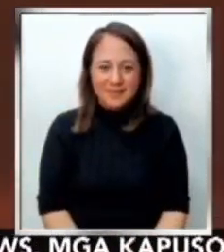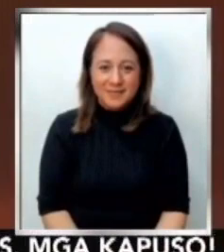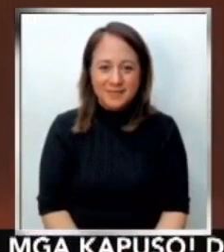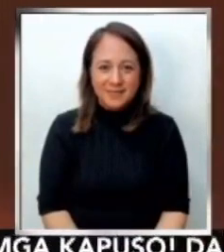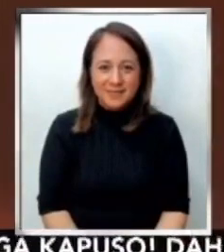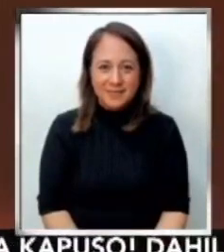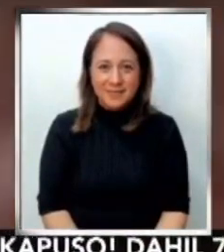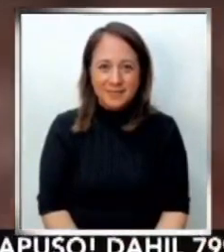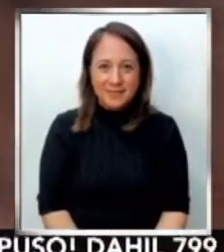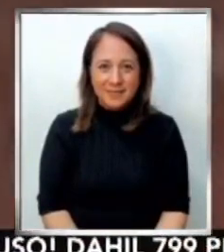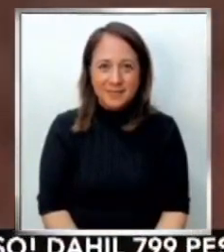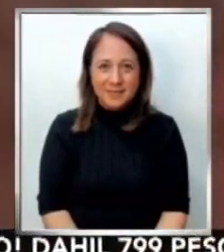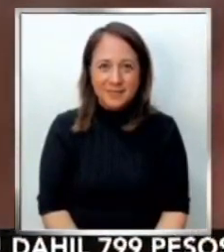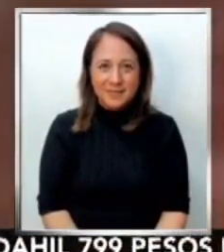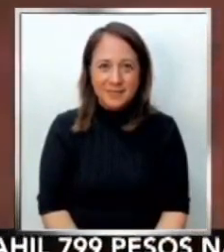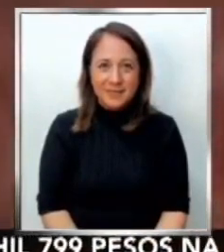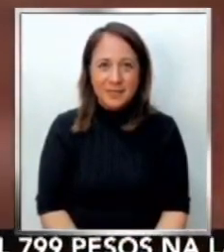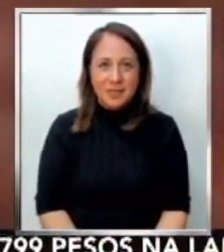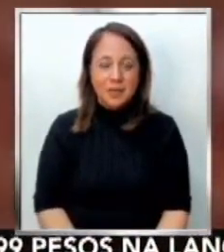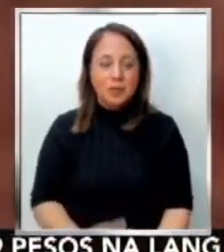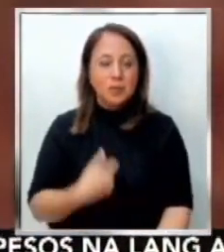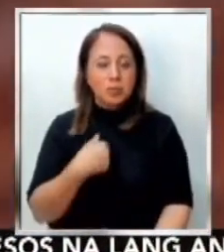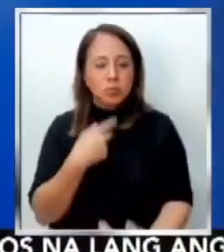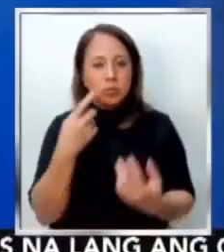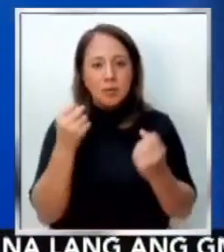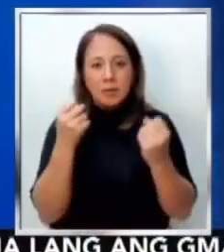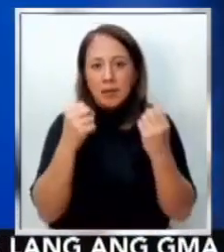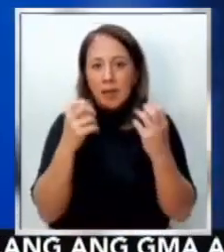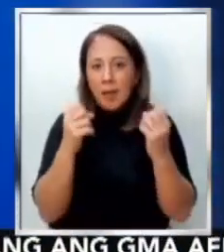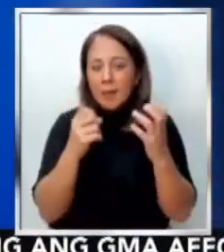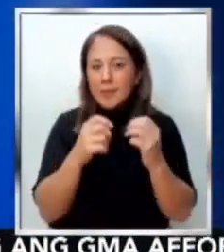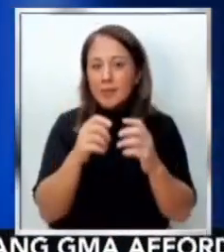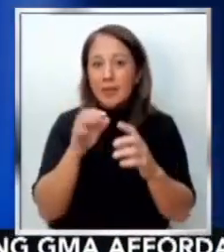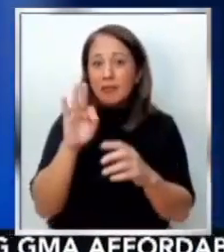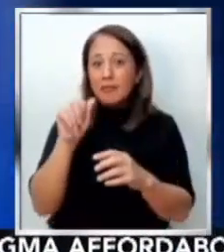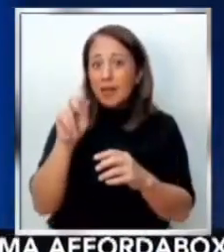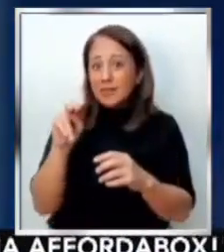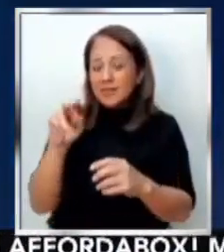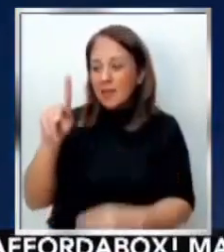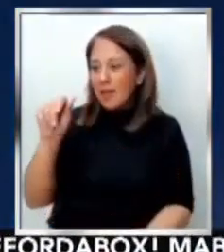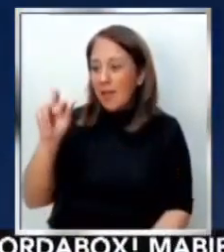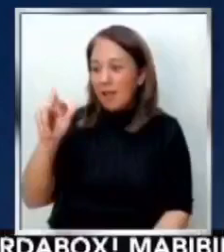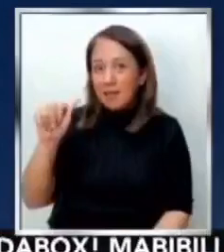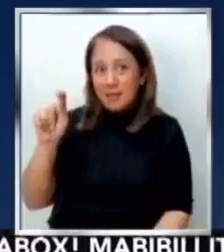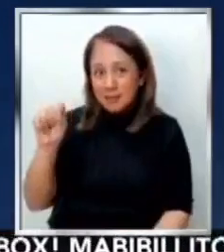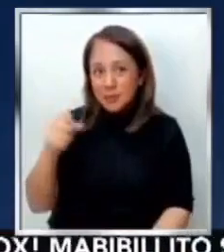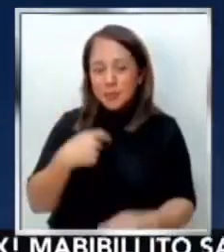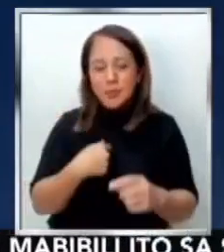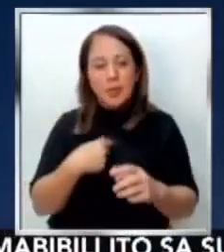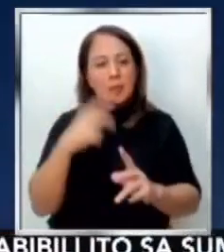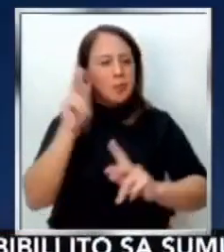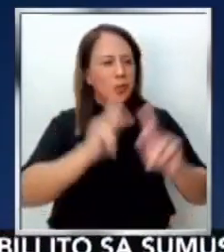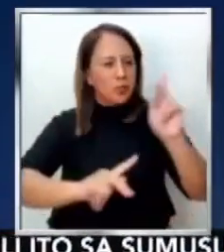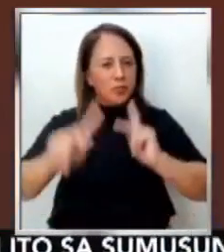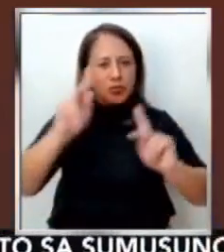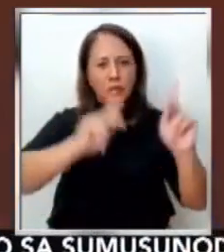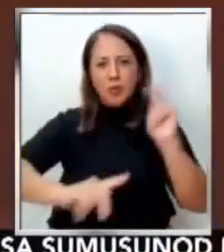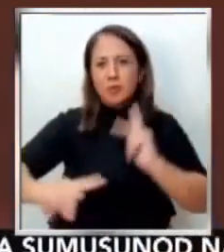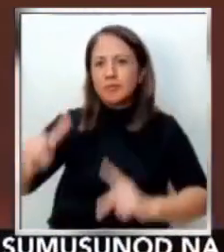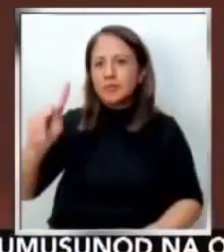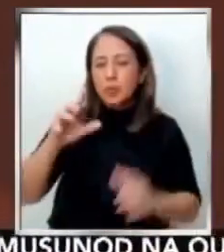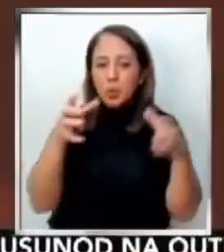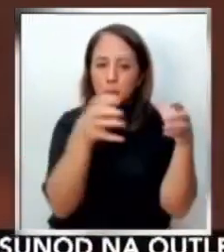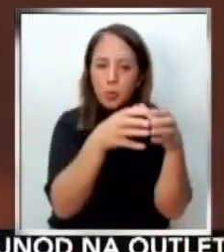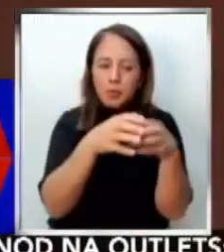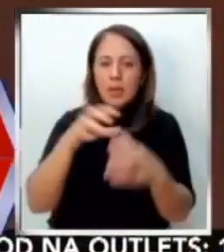Kilig overload ang maraming Carats nang muling makitang mag-perform ang K-pop group na 17 dito sa Pilipinas. Unang